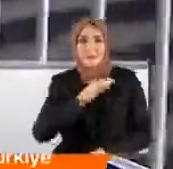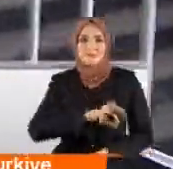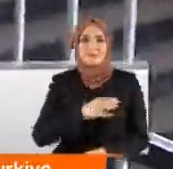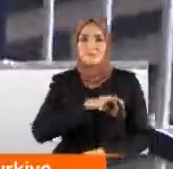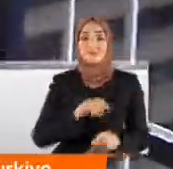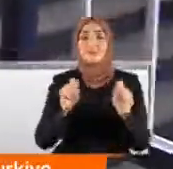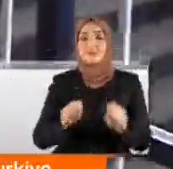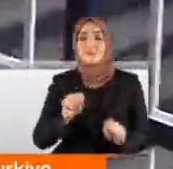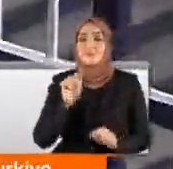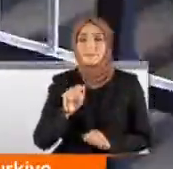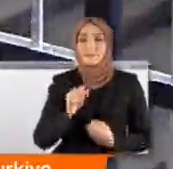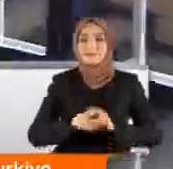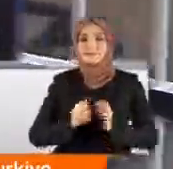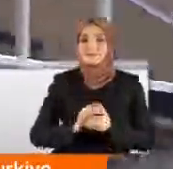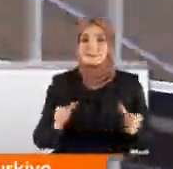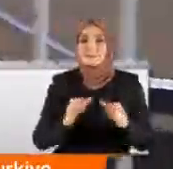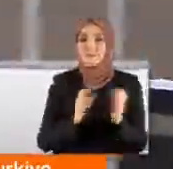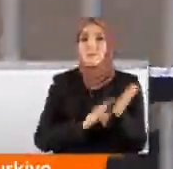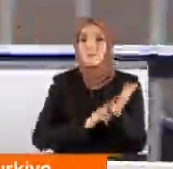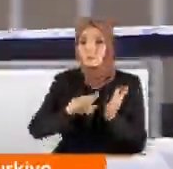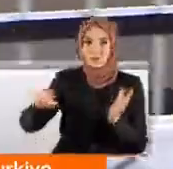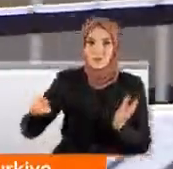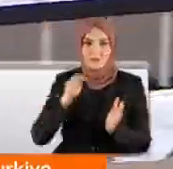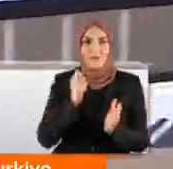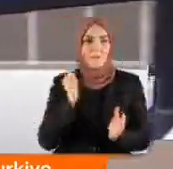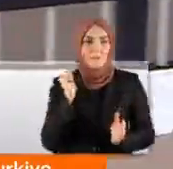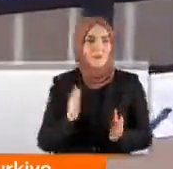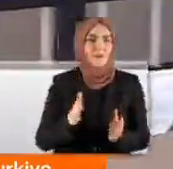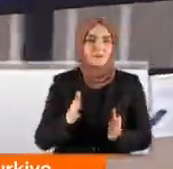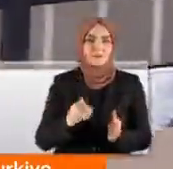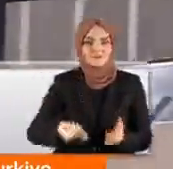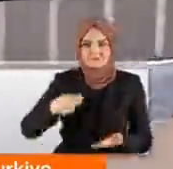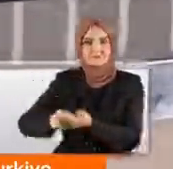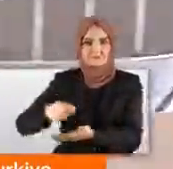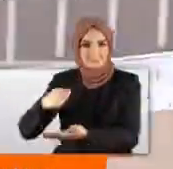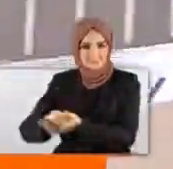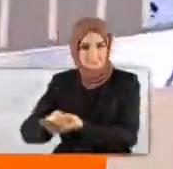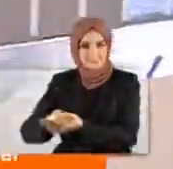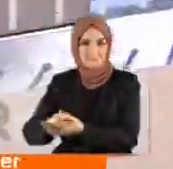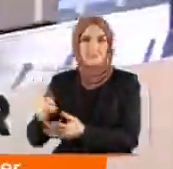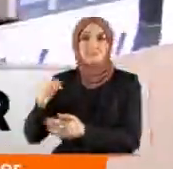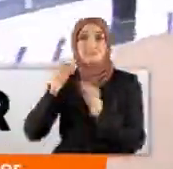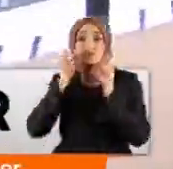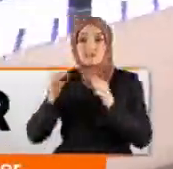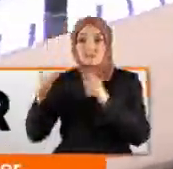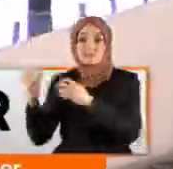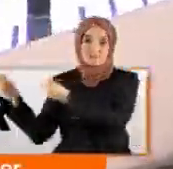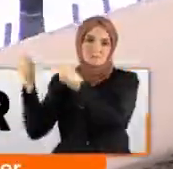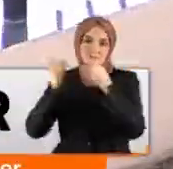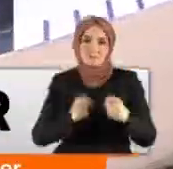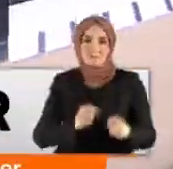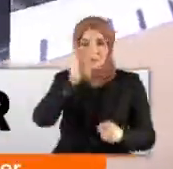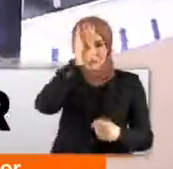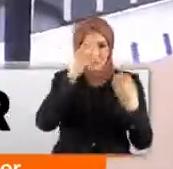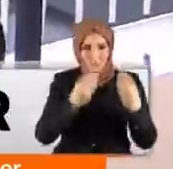vererek çalışanlarını Çin'den İstanbul'a getirmişlerdi. Aslında İstanbul'a gelenler ilk başta gerçekten kripto para satışı